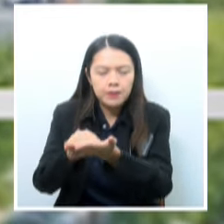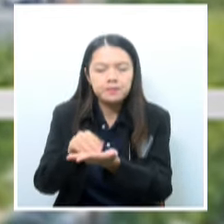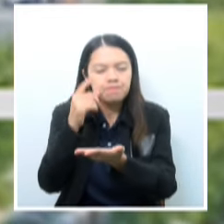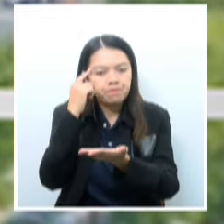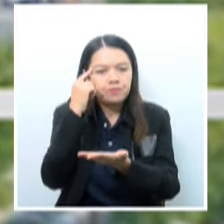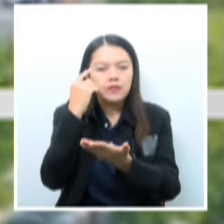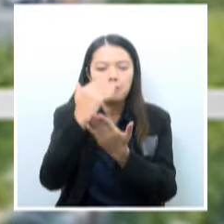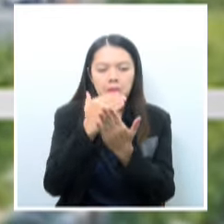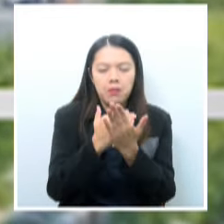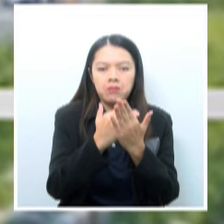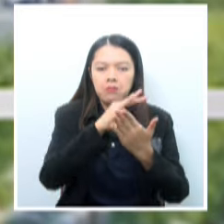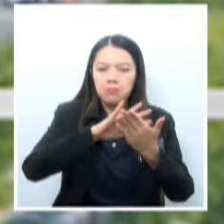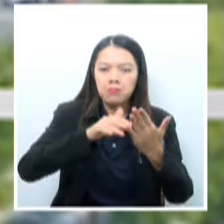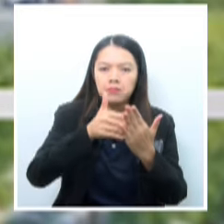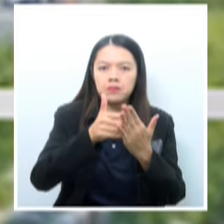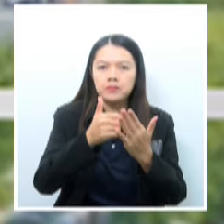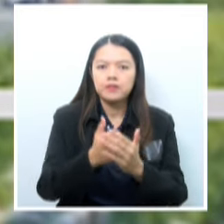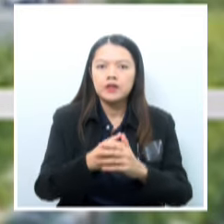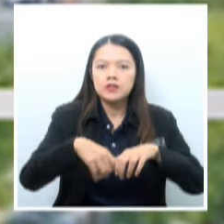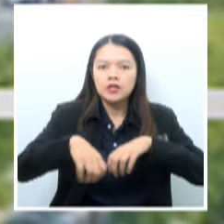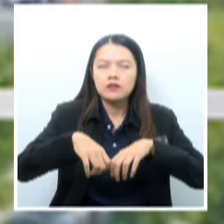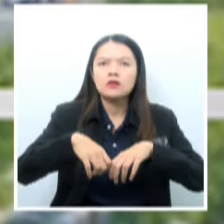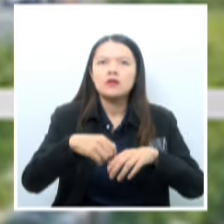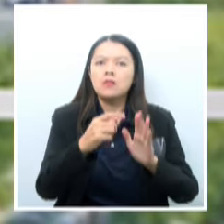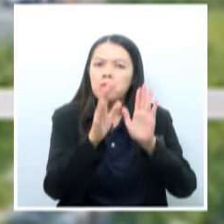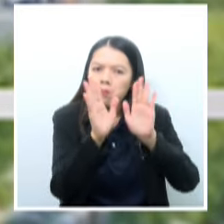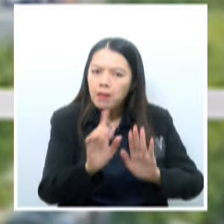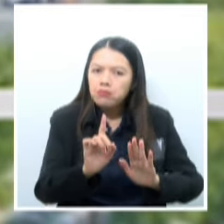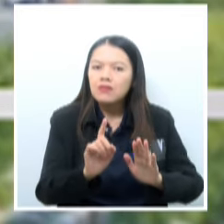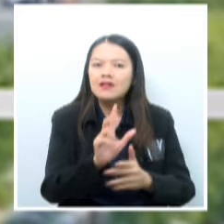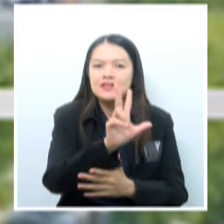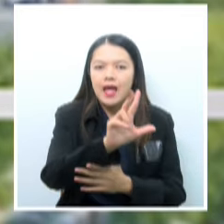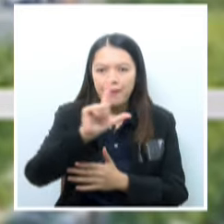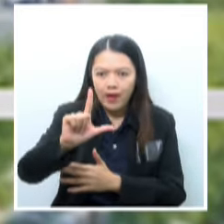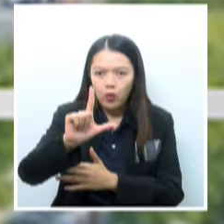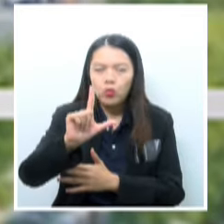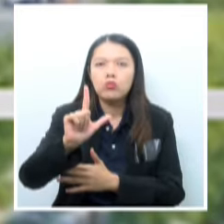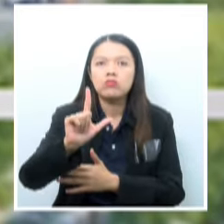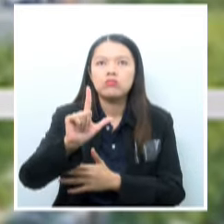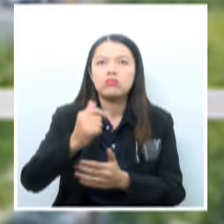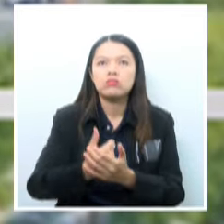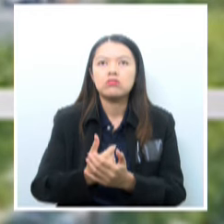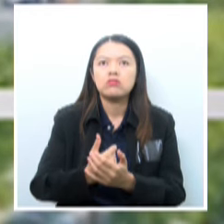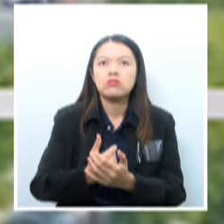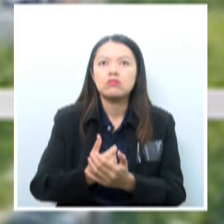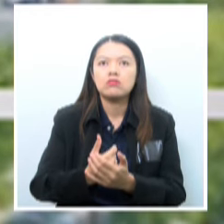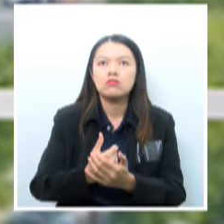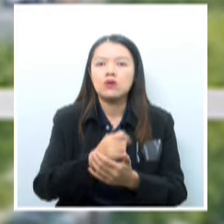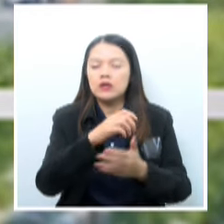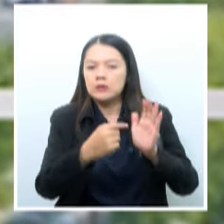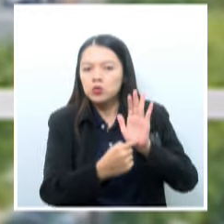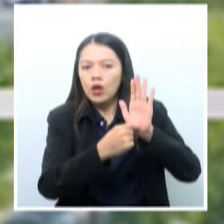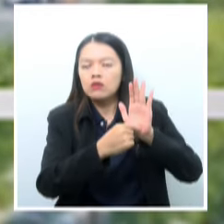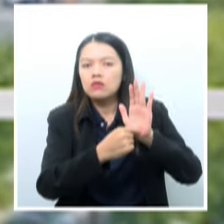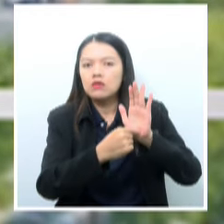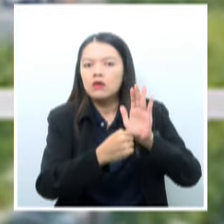เป็นรูปแบบแนวทางอย่างที่ท่านรองได้แจ้งไปแล้วนะคะว่ามีรูปแบบ 3L โมเดล 3L ก็คือการลด ลดภาระการประเมิน